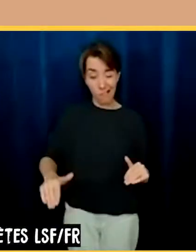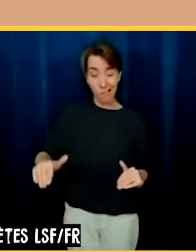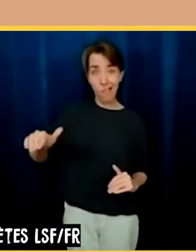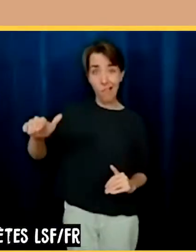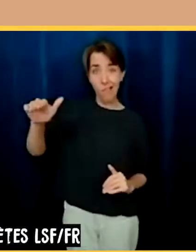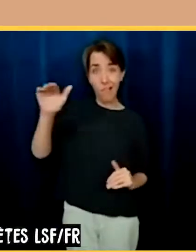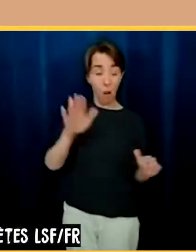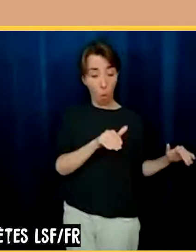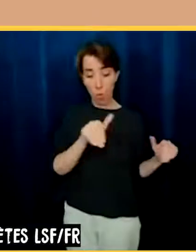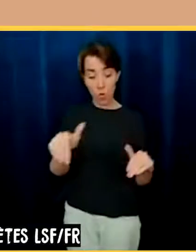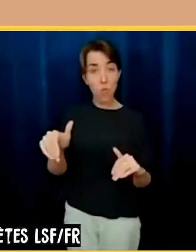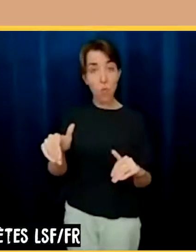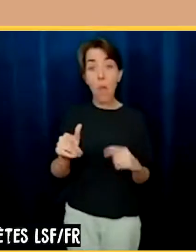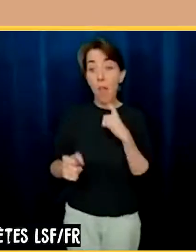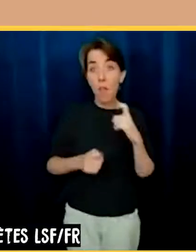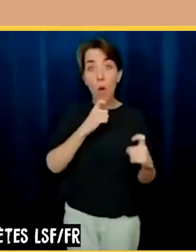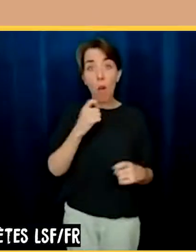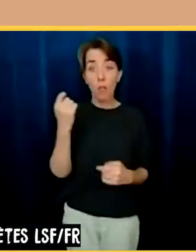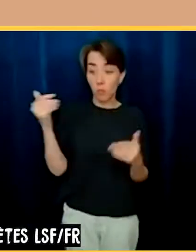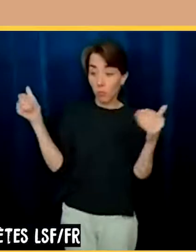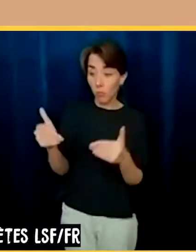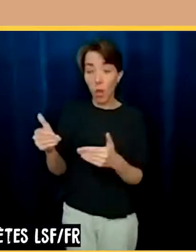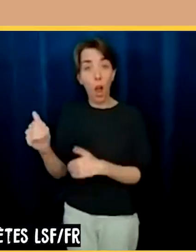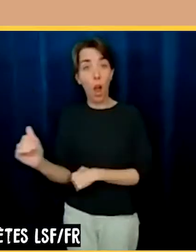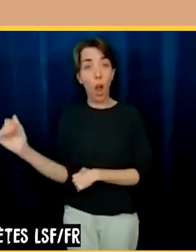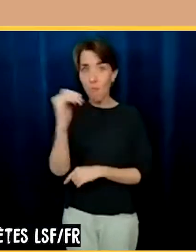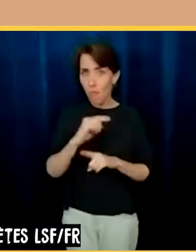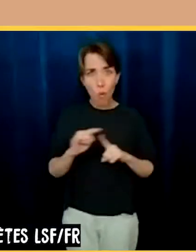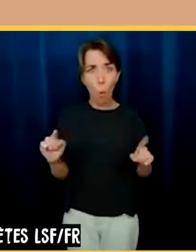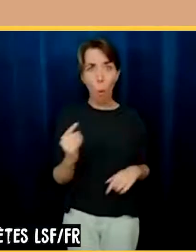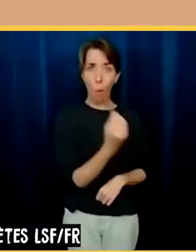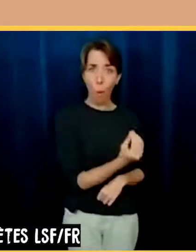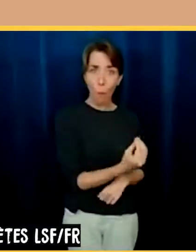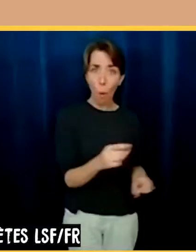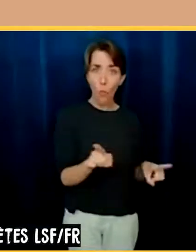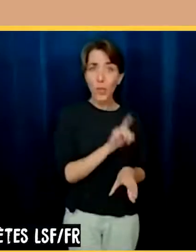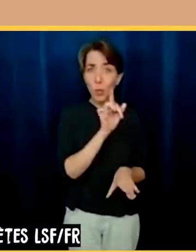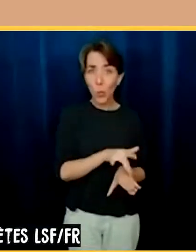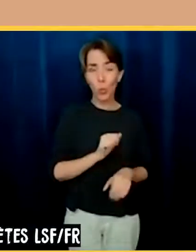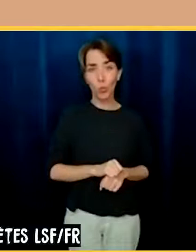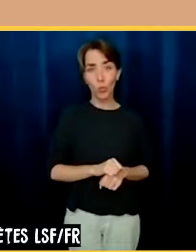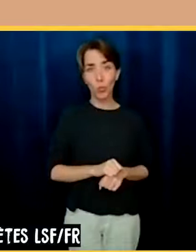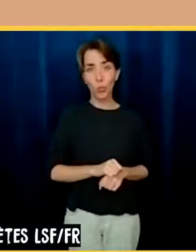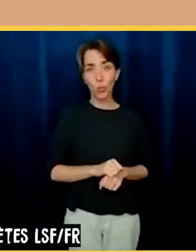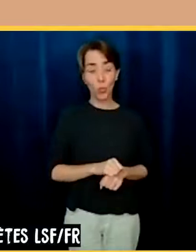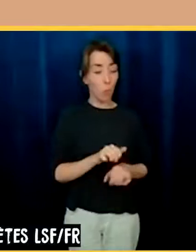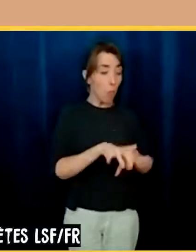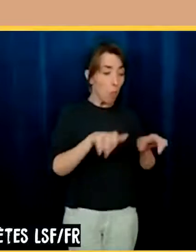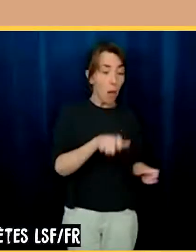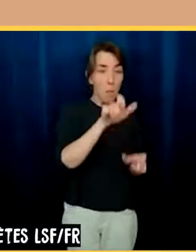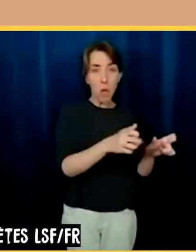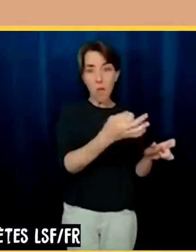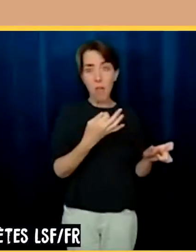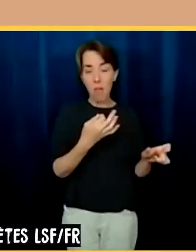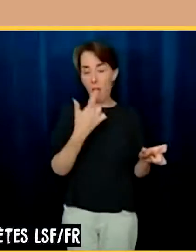qui concerne aussi les enfants. Beaucoup d'entre nous ont rapporté ces expériences de propos dévalorisants, de propos qui remettent